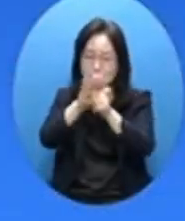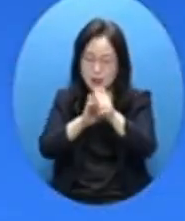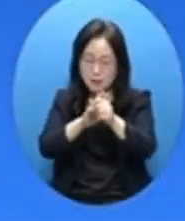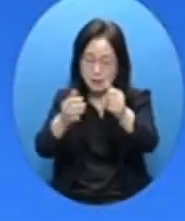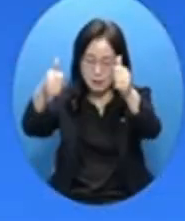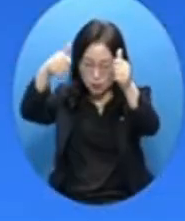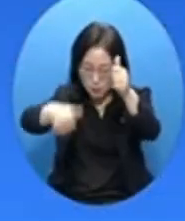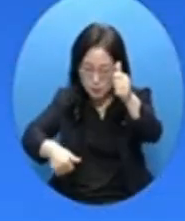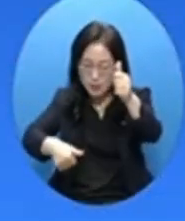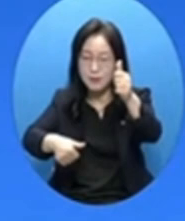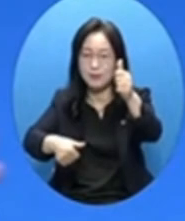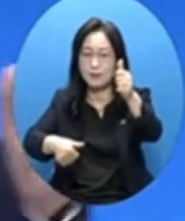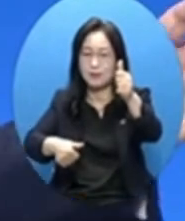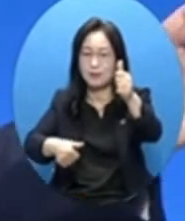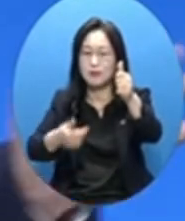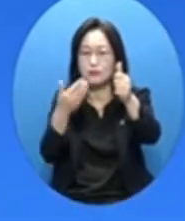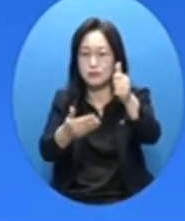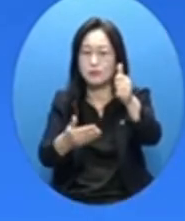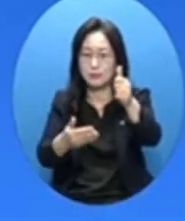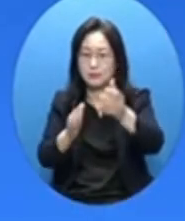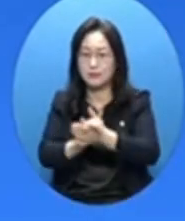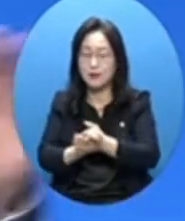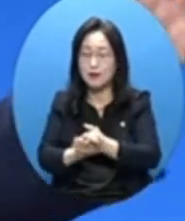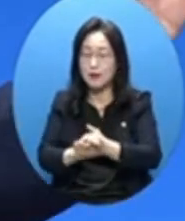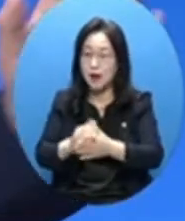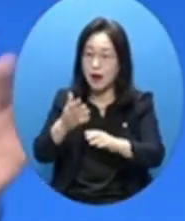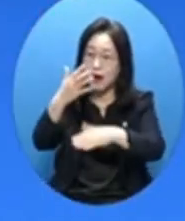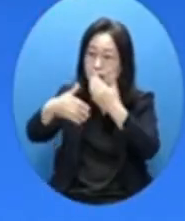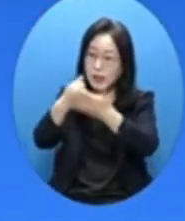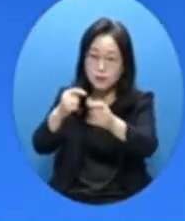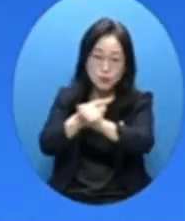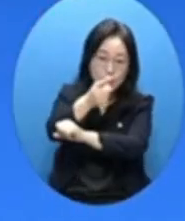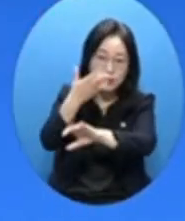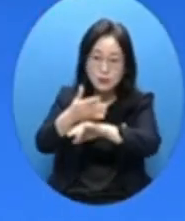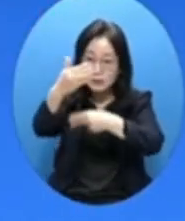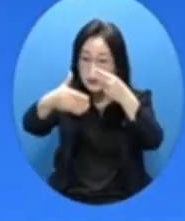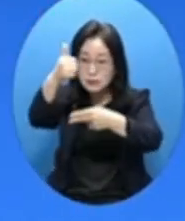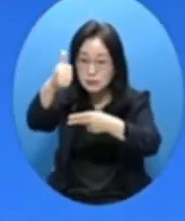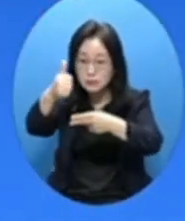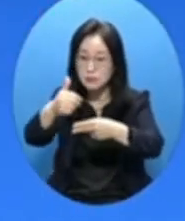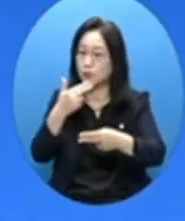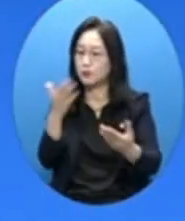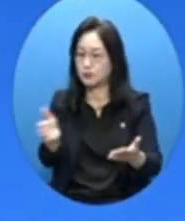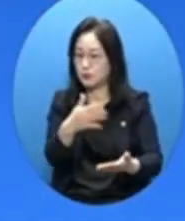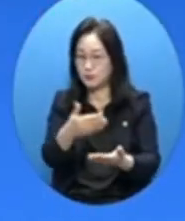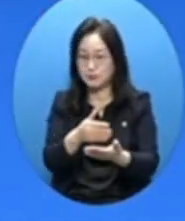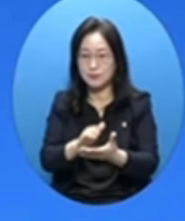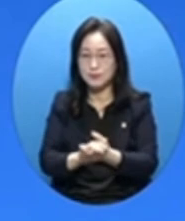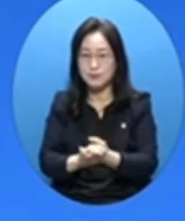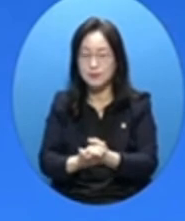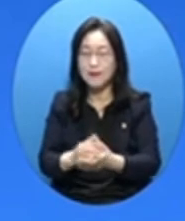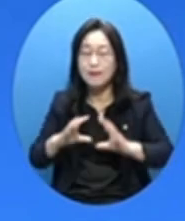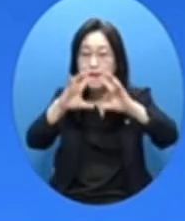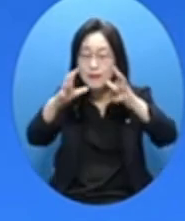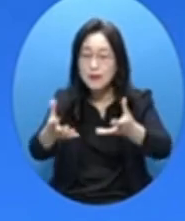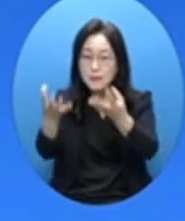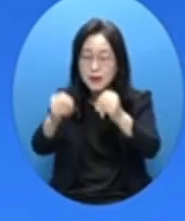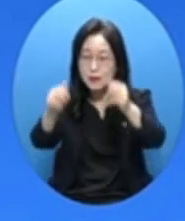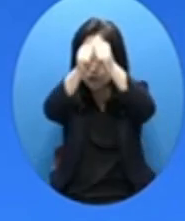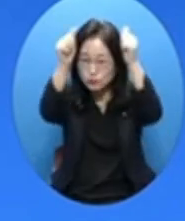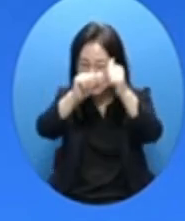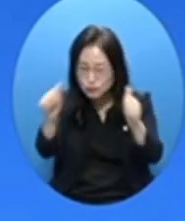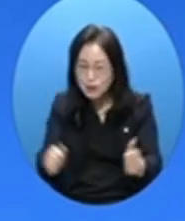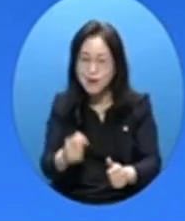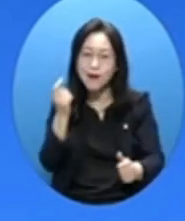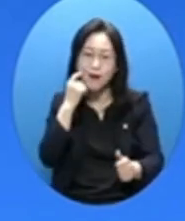되십니다 하나님의 섬길 것 다른 어떤 신이 없는 것입니다 이 땅에 수많은 우상 사실이 있는